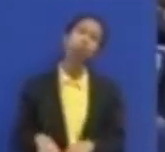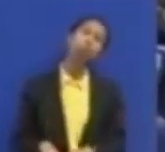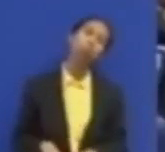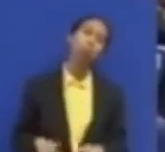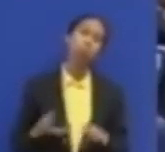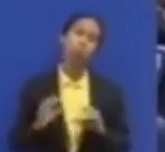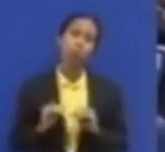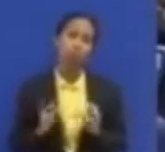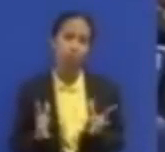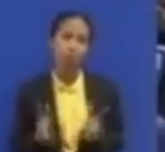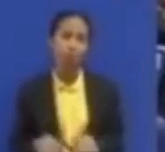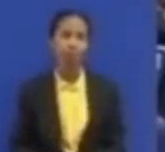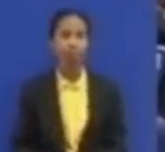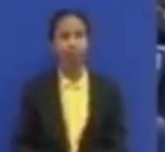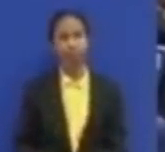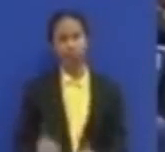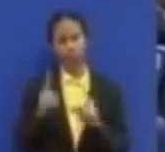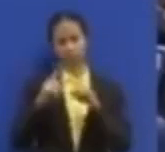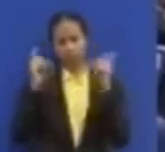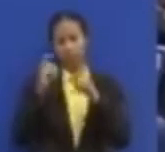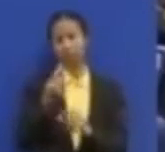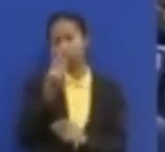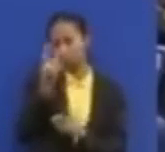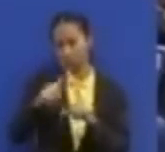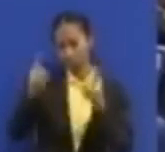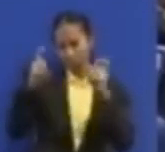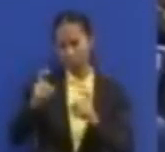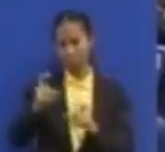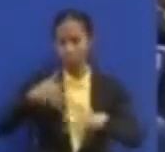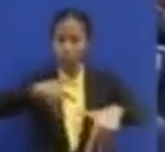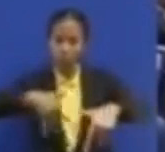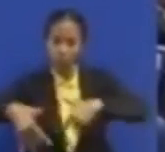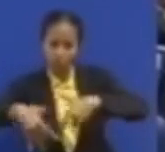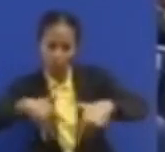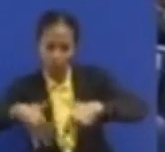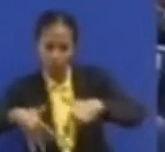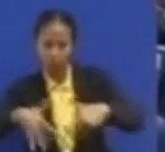ผมว่าน่าเกลียดนะชาวบ้านเขามอง